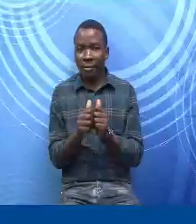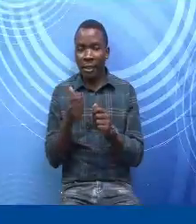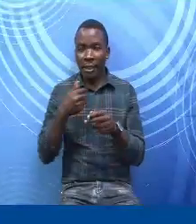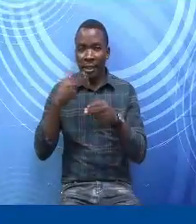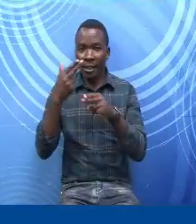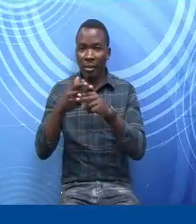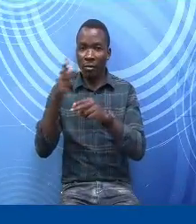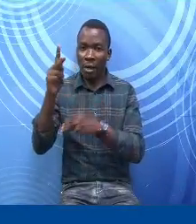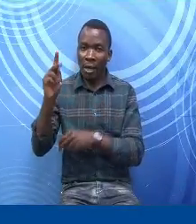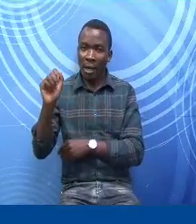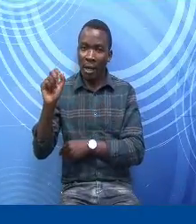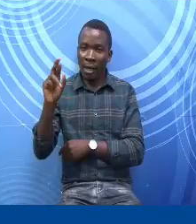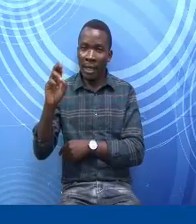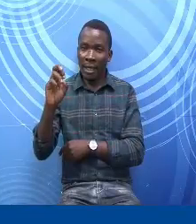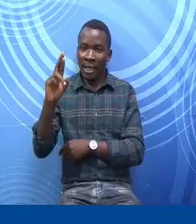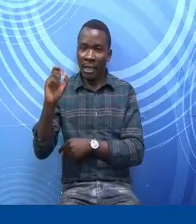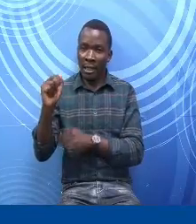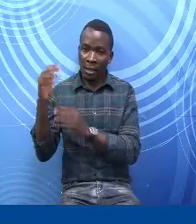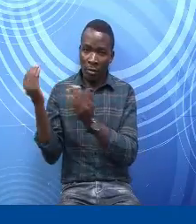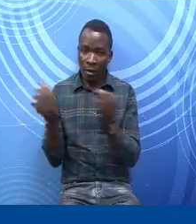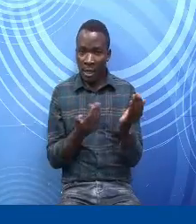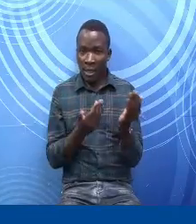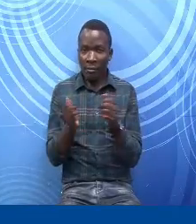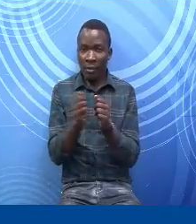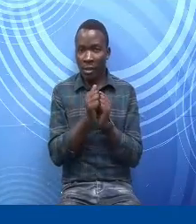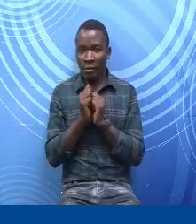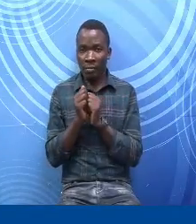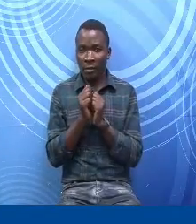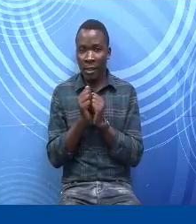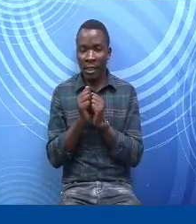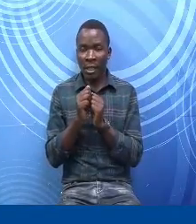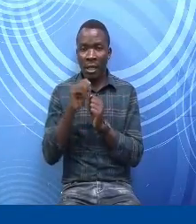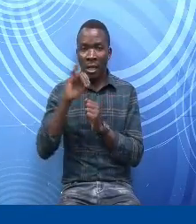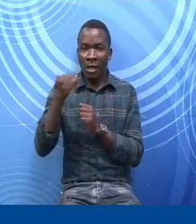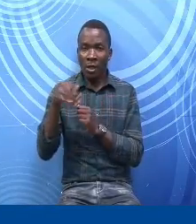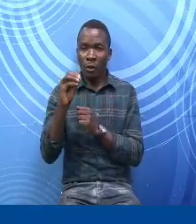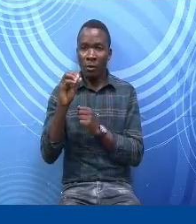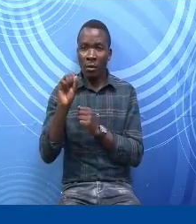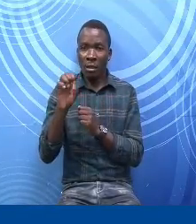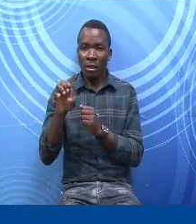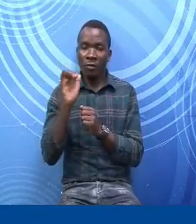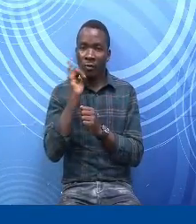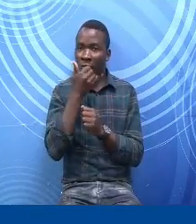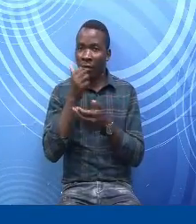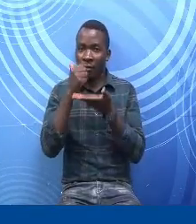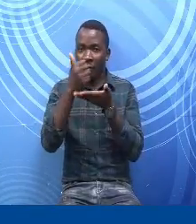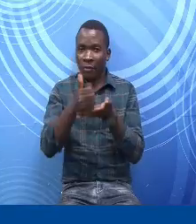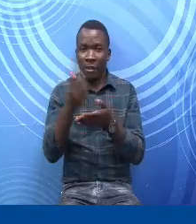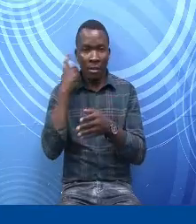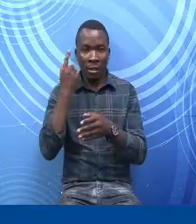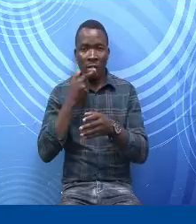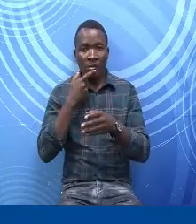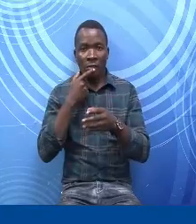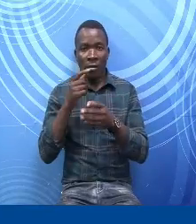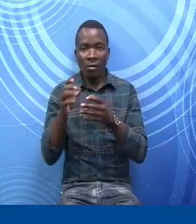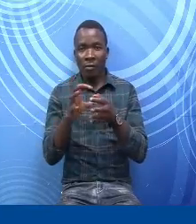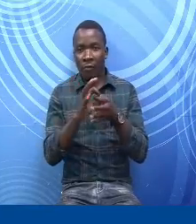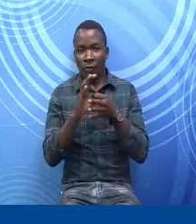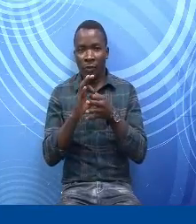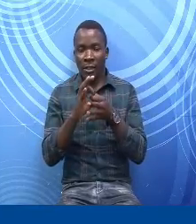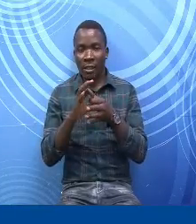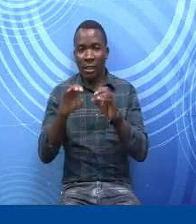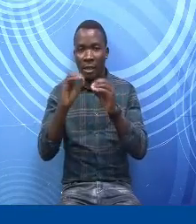Nitwa Karera Kayihura mbahaye ikaze muri amakuru. Ndi kumwe na Musabye Imana Joseph ari gufasha afite ubumuga bwo kutumva ndetse no kutavuga, ni kufatanya